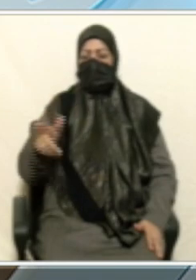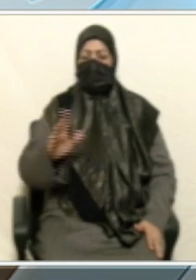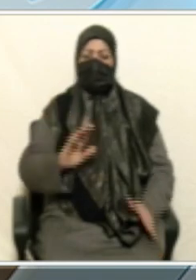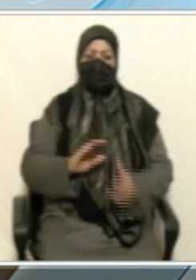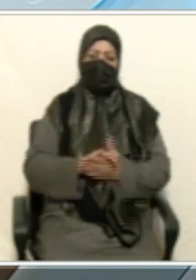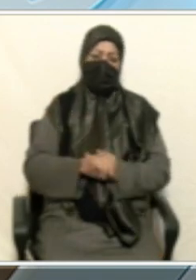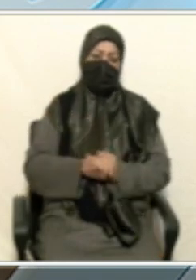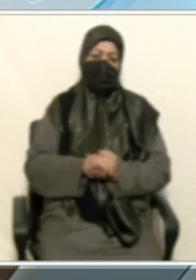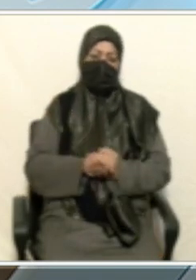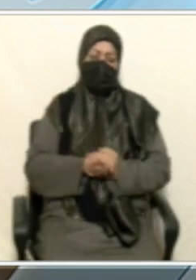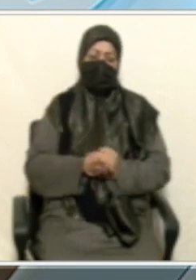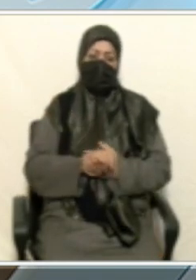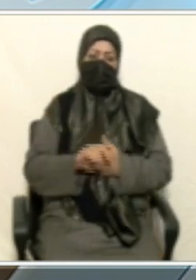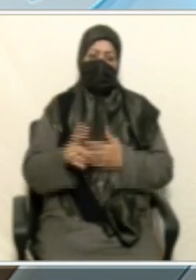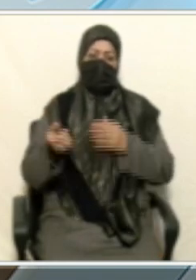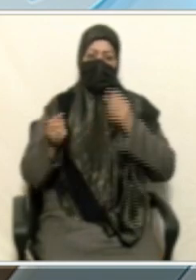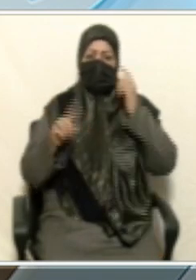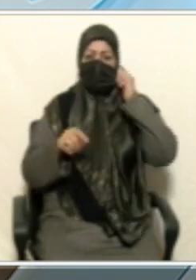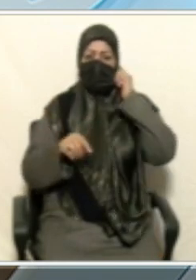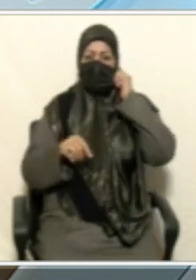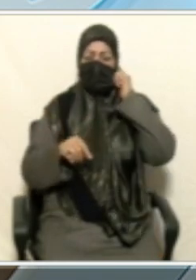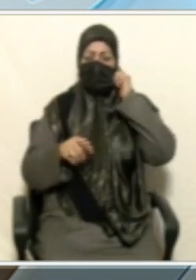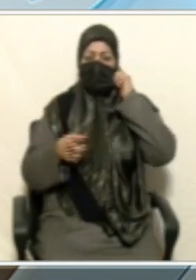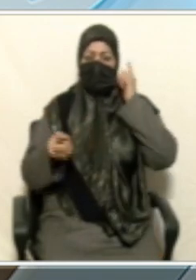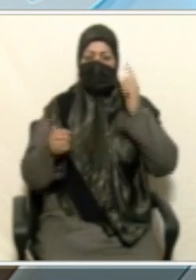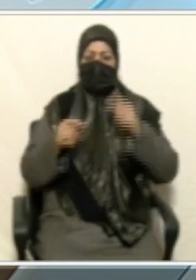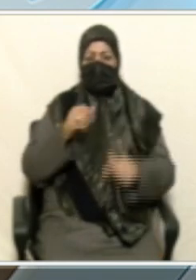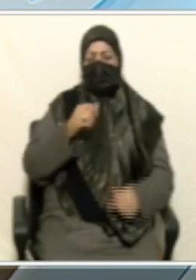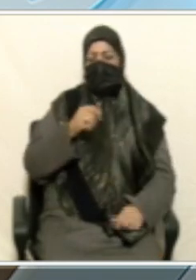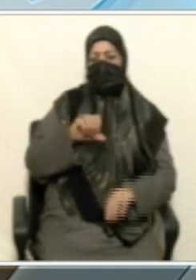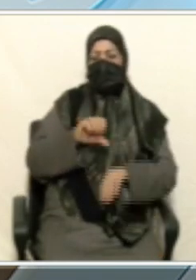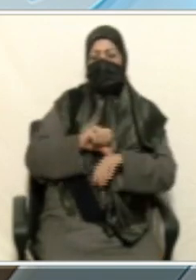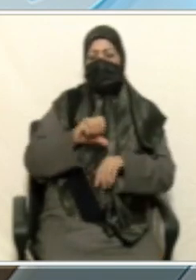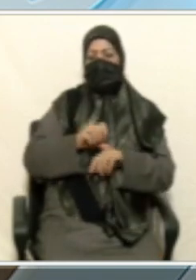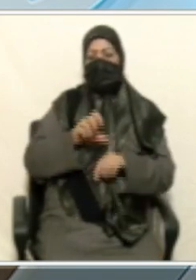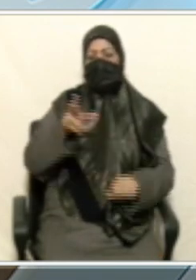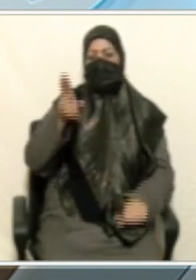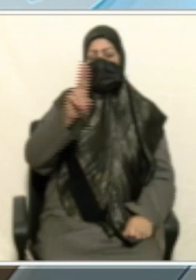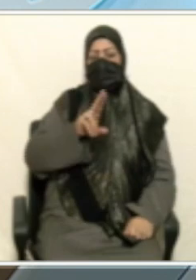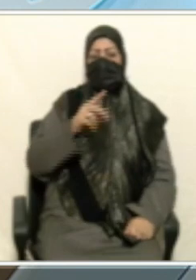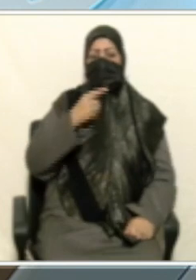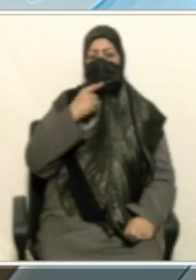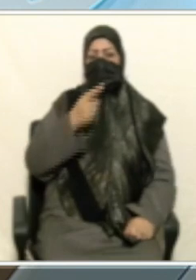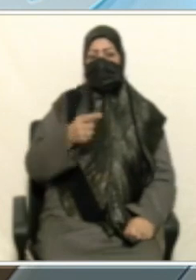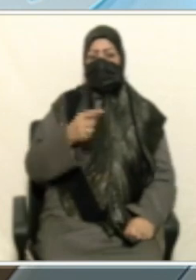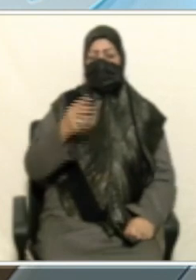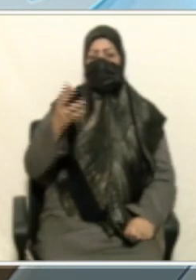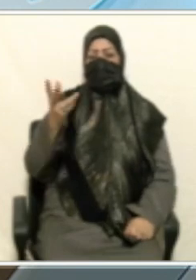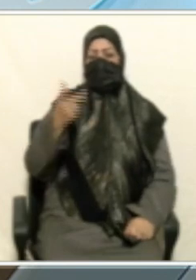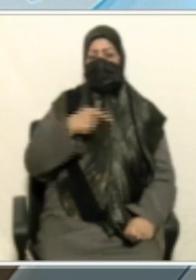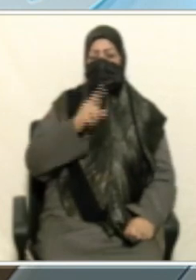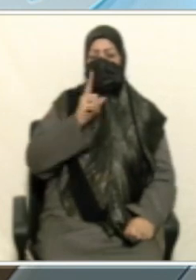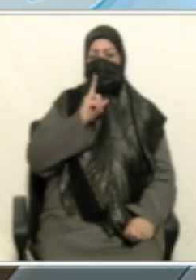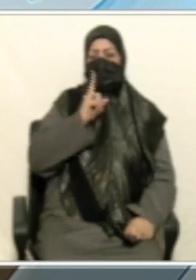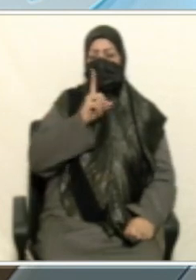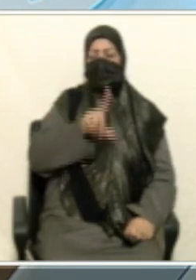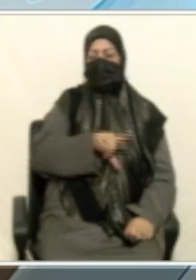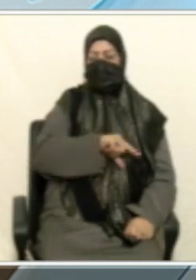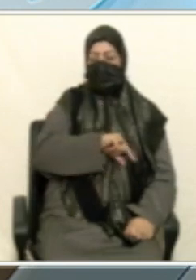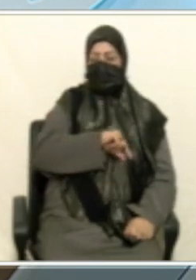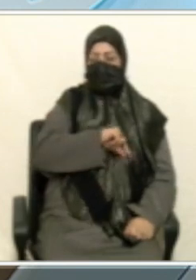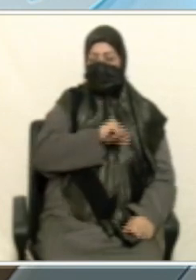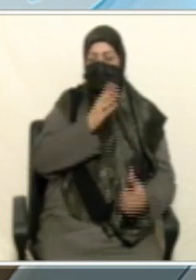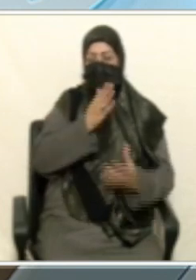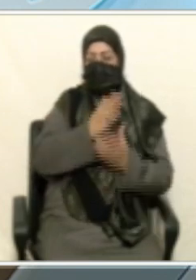أيضا الأخ إدريس يسأل، يعني أخذه الموقف من تلك المرأة التي أرادت أن تخبر عن عقوق ابنها